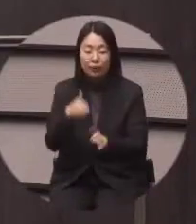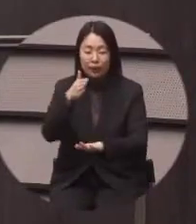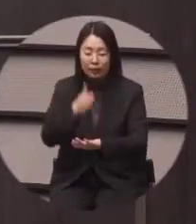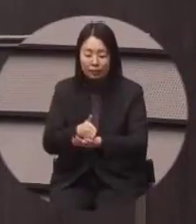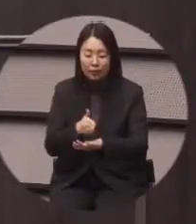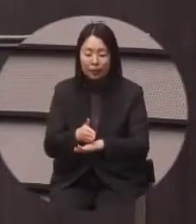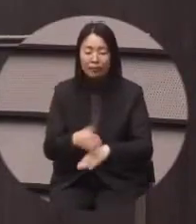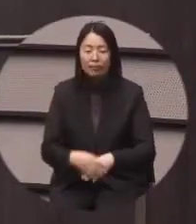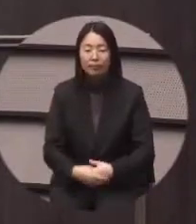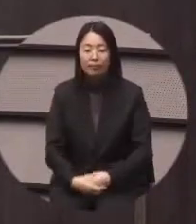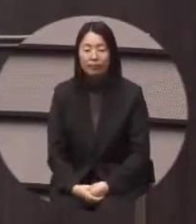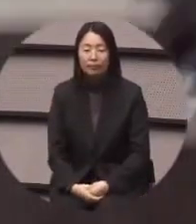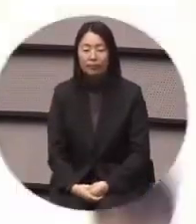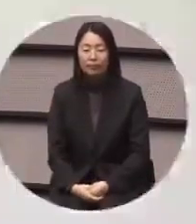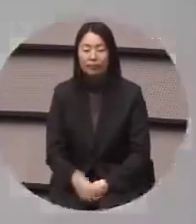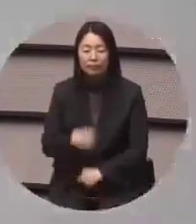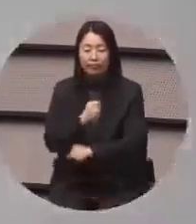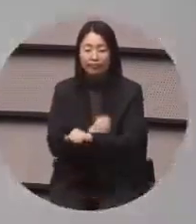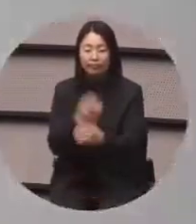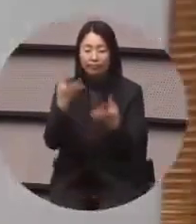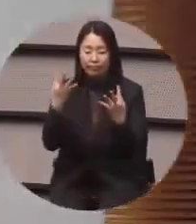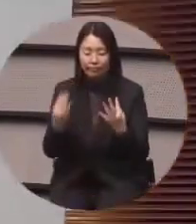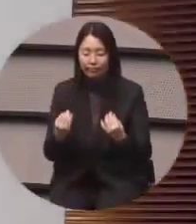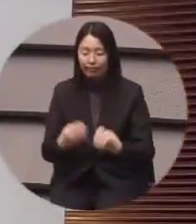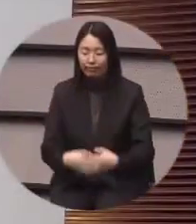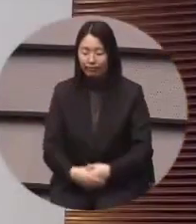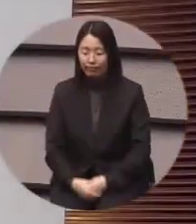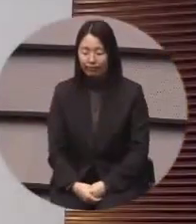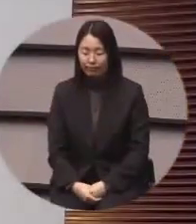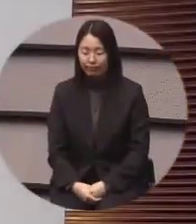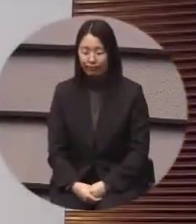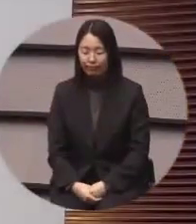감사합니다. 이지은 의원님 수고하셨습니다.